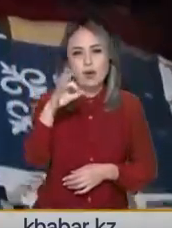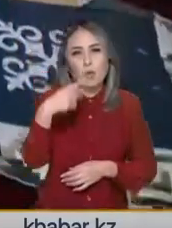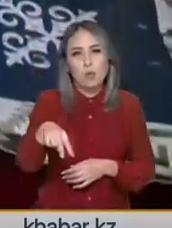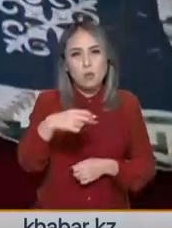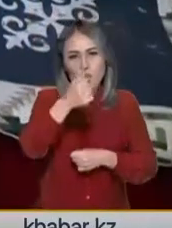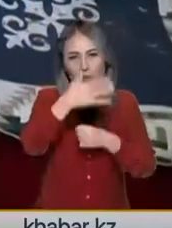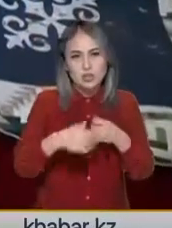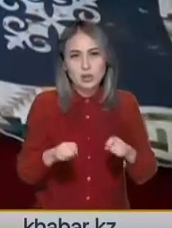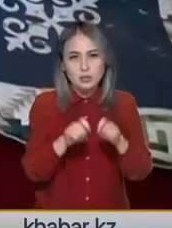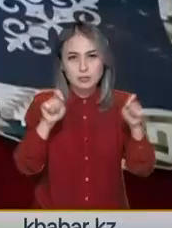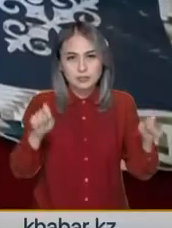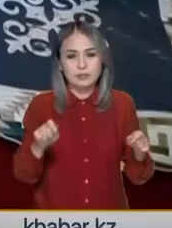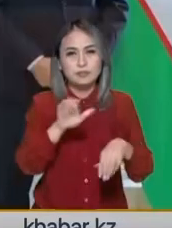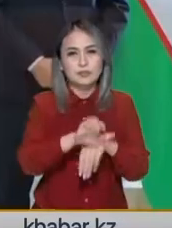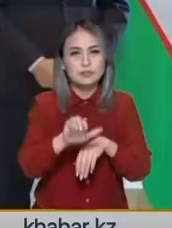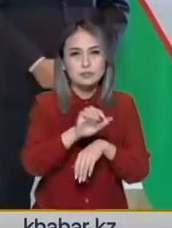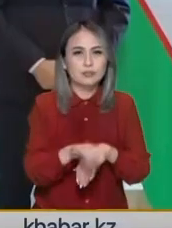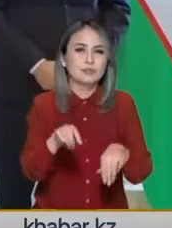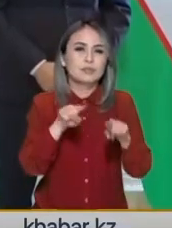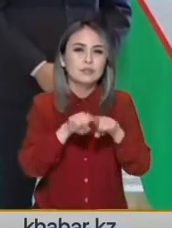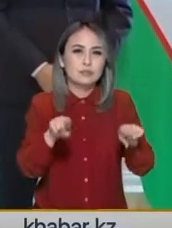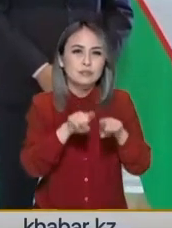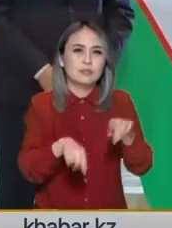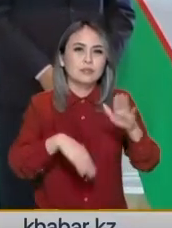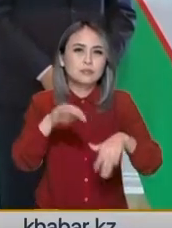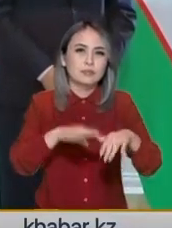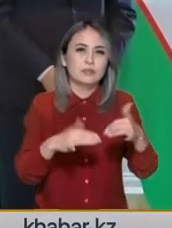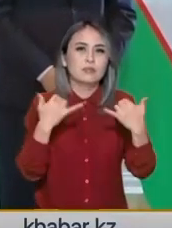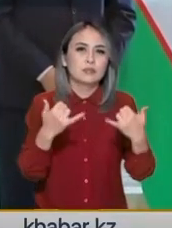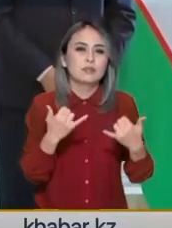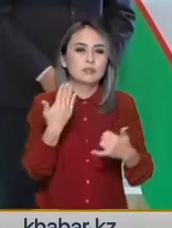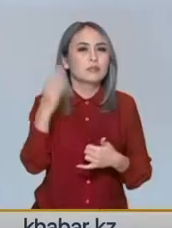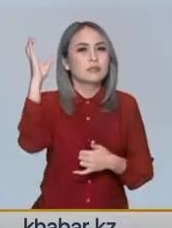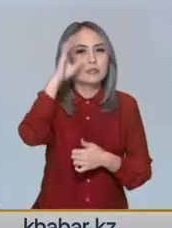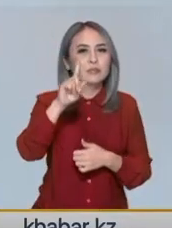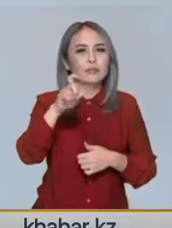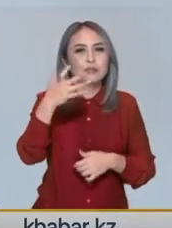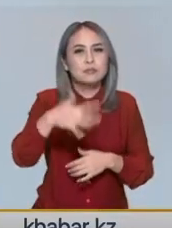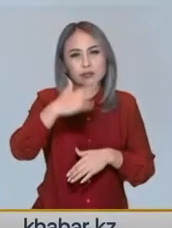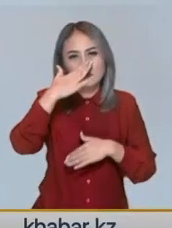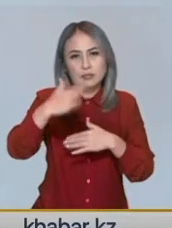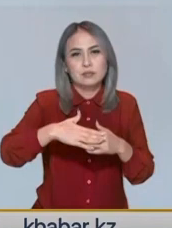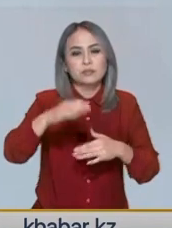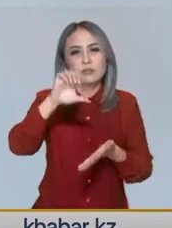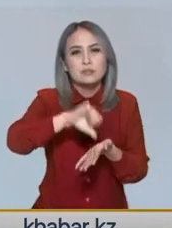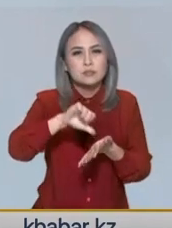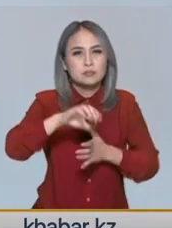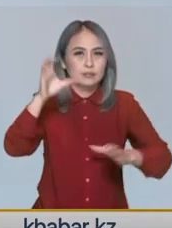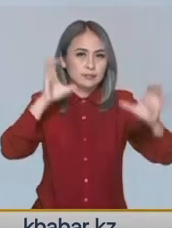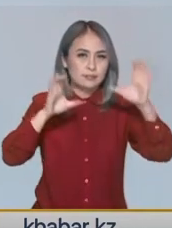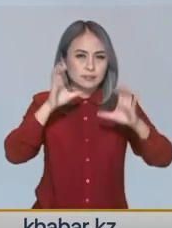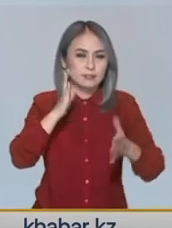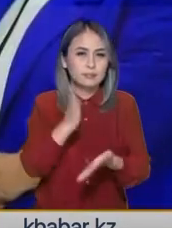әдебиет орталығы ашылып, шығармашылығын зерттеу және насихаттау ісі қолға алынған еді. Бүгінде онда өзбекстандық 150-ге тарта